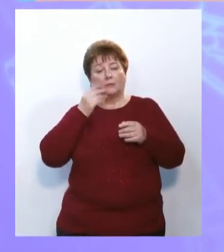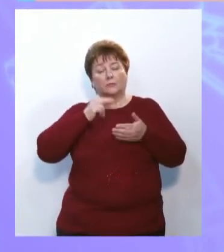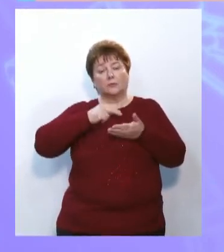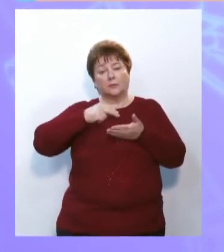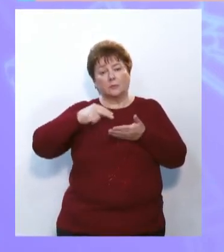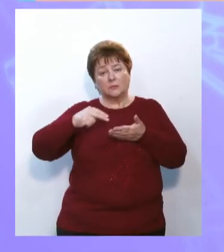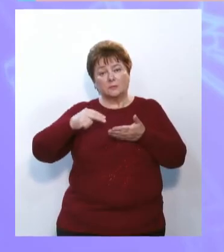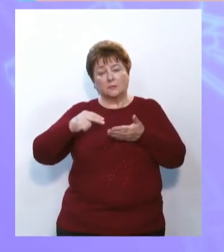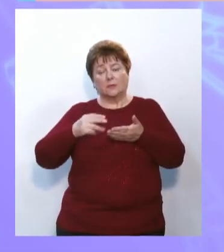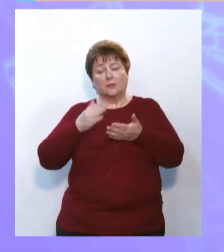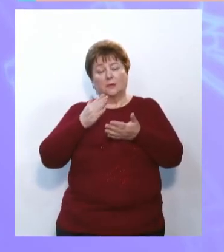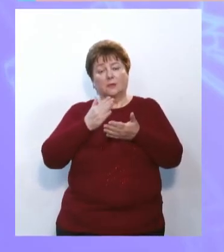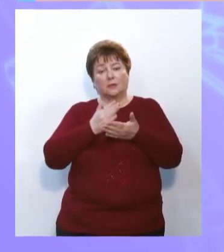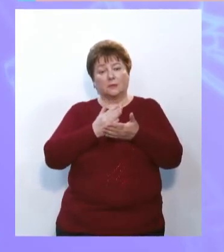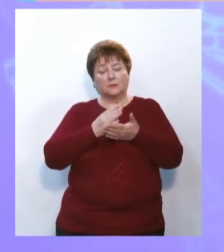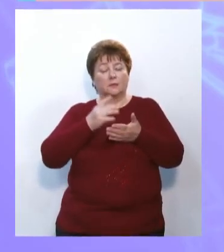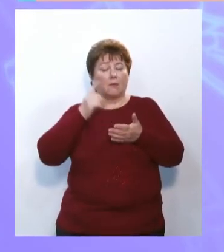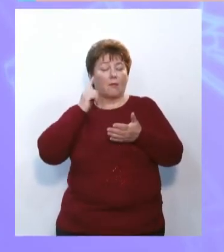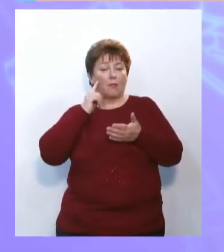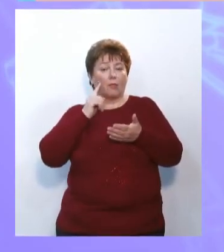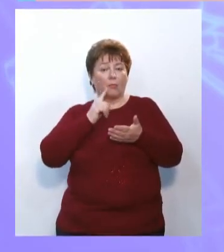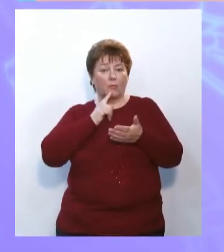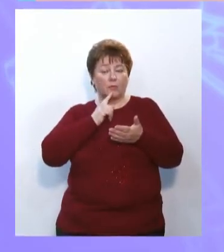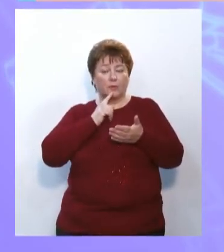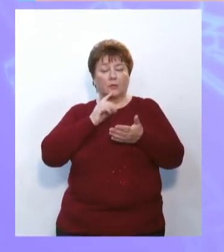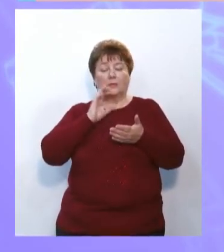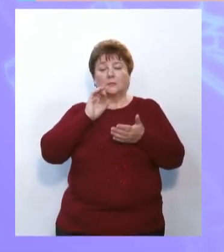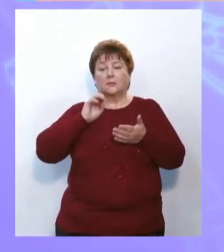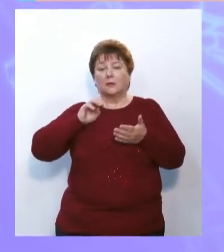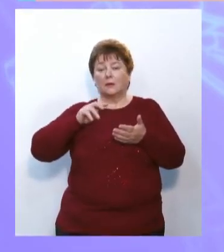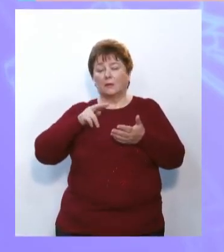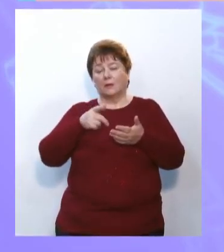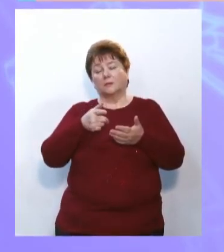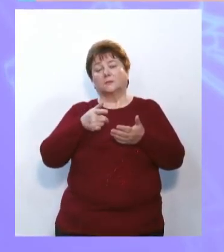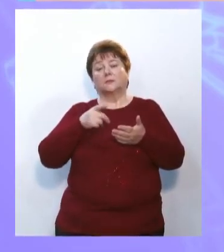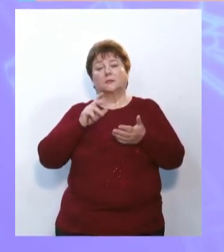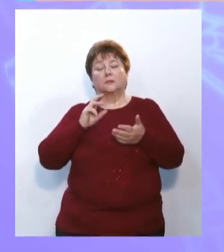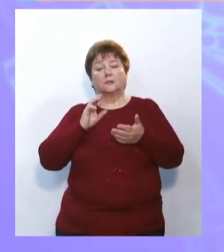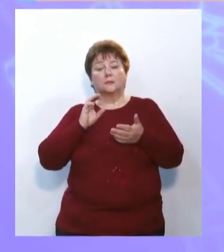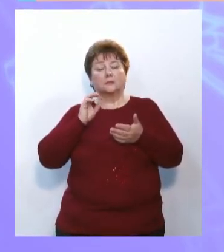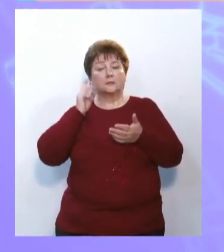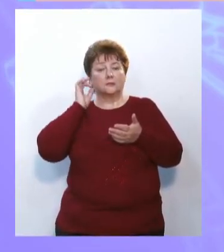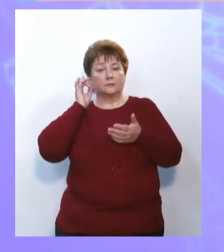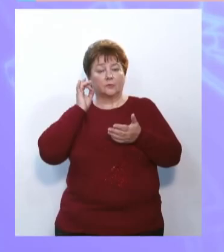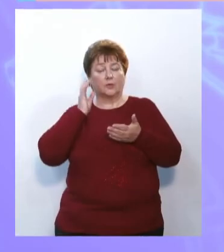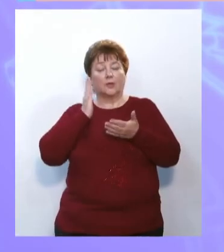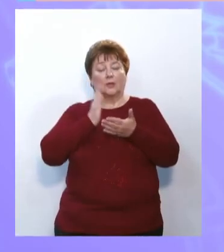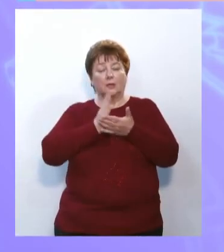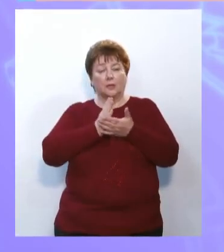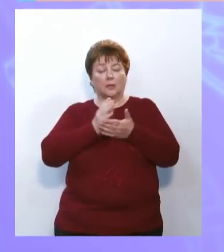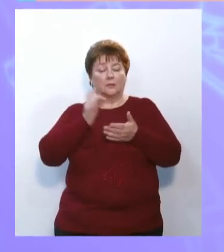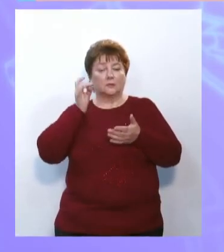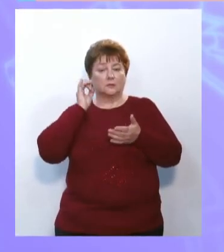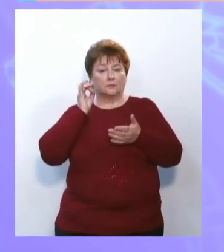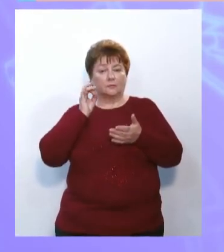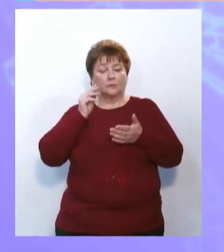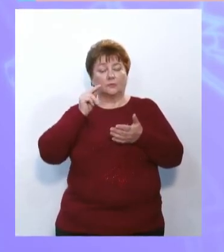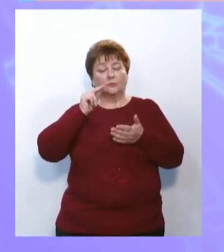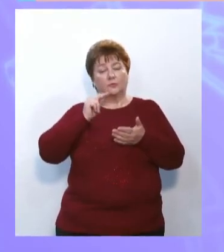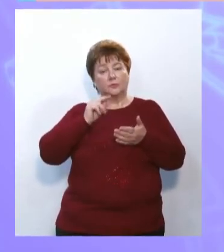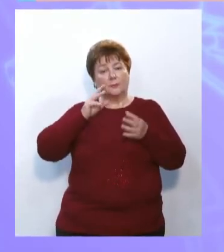письме записывают, глухие согласные звуки. Узнали, что есть звук Ч,